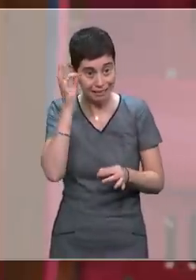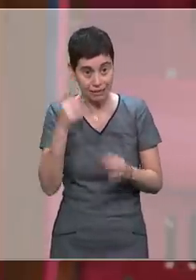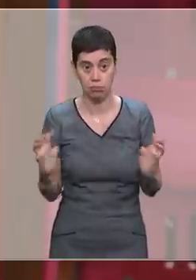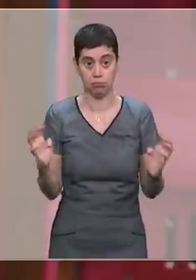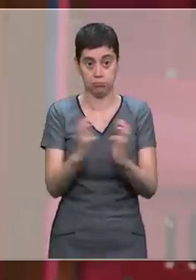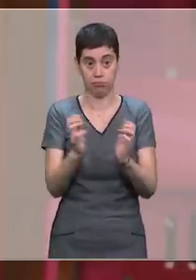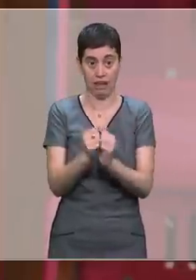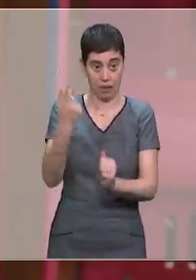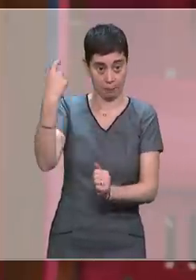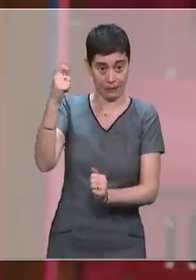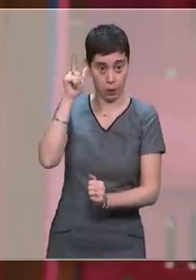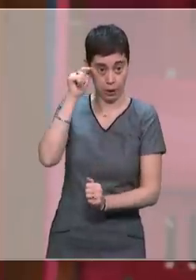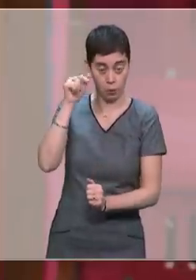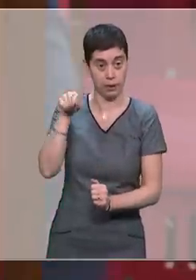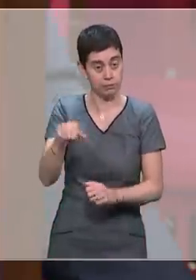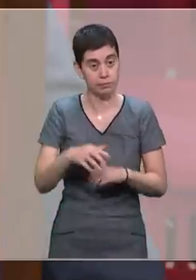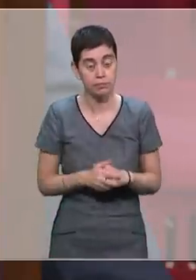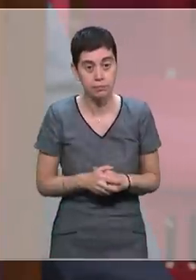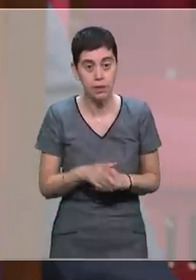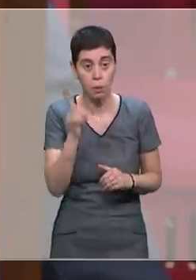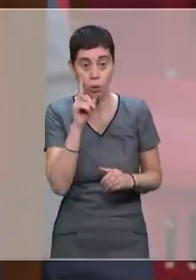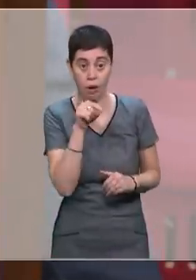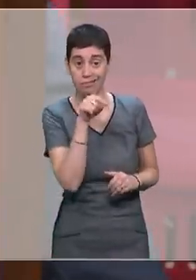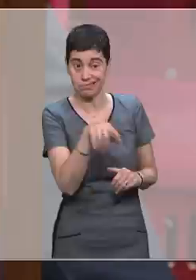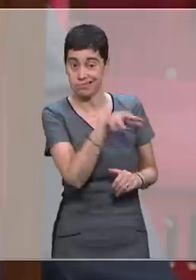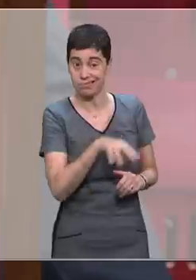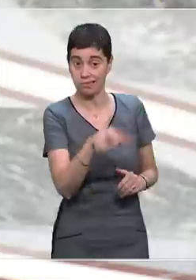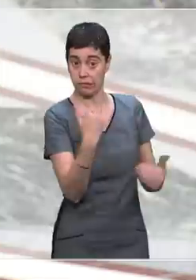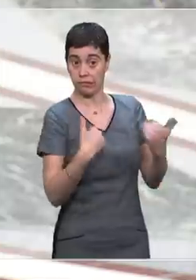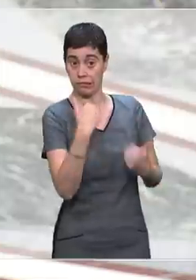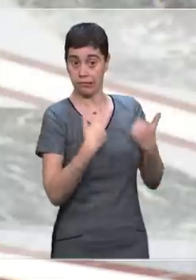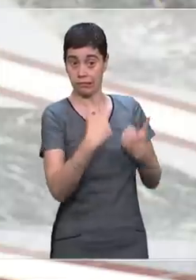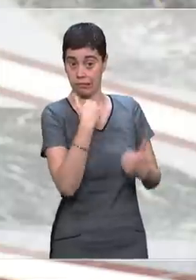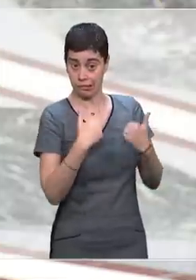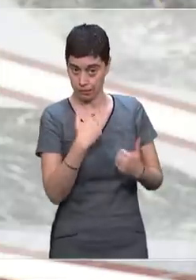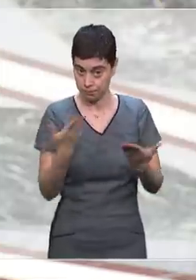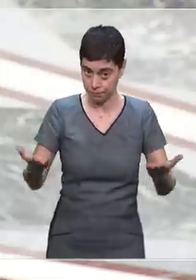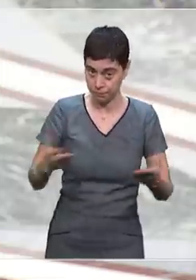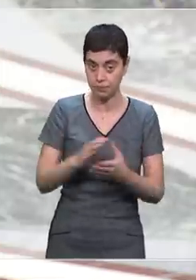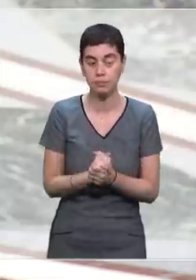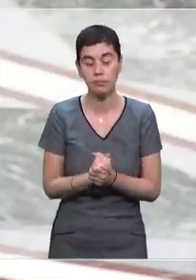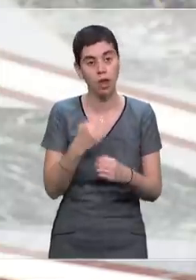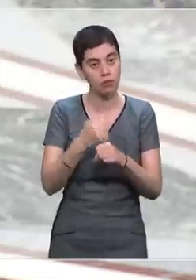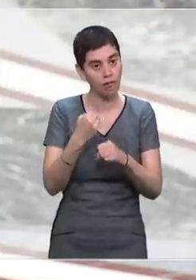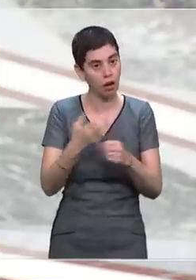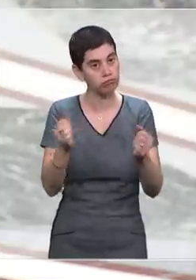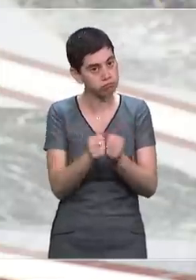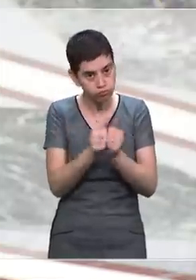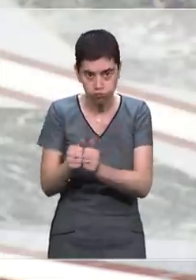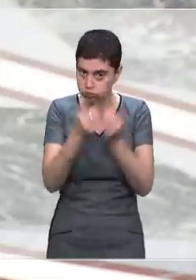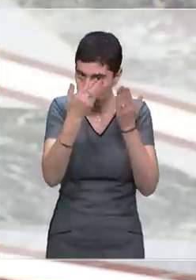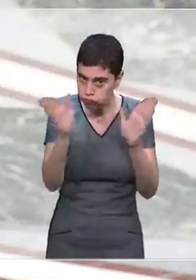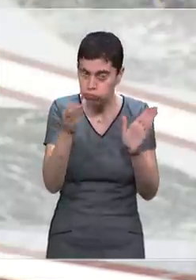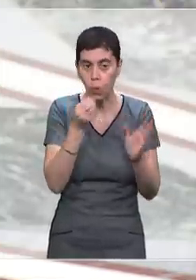du Président de la République suite à l'appel des élus d'outre-mer. Le travail a commencé dans un esprit d'ouverture. Nous examinerons toutes